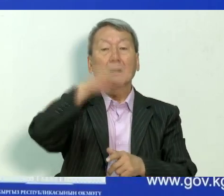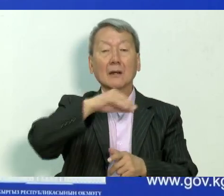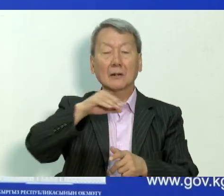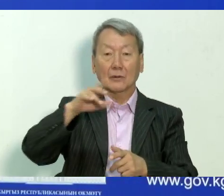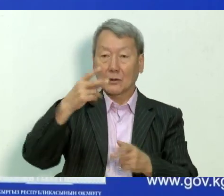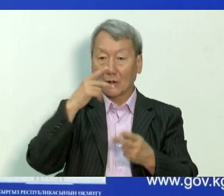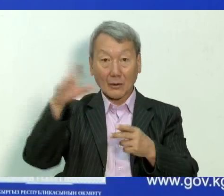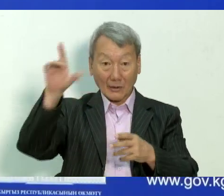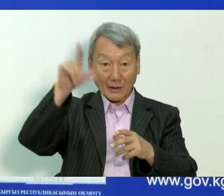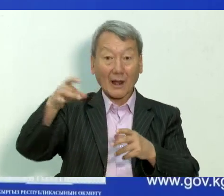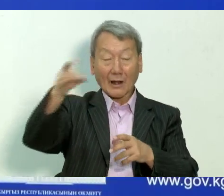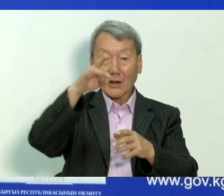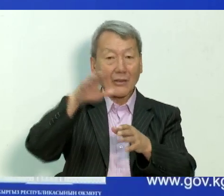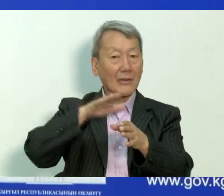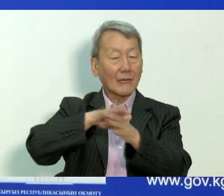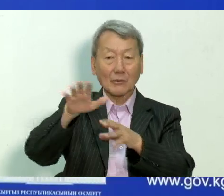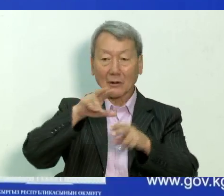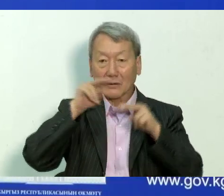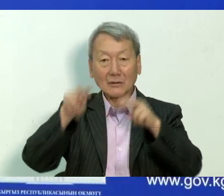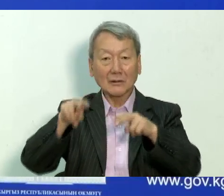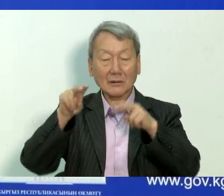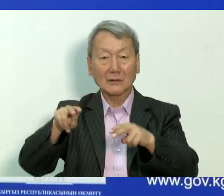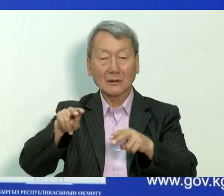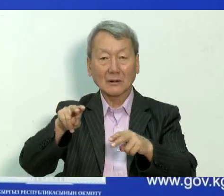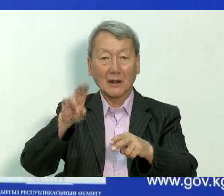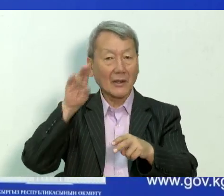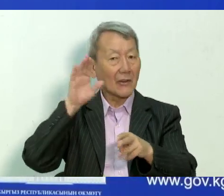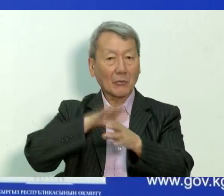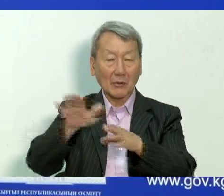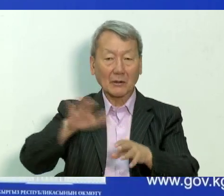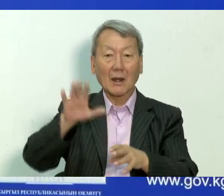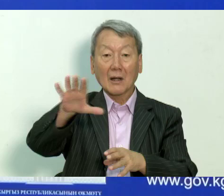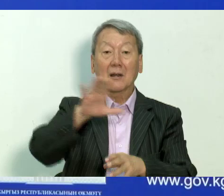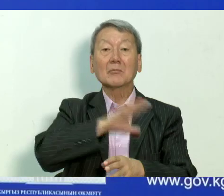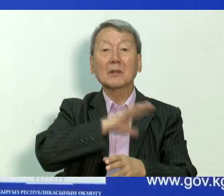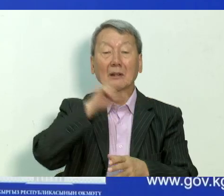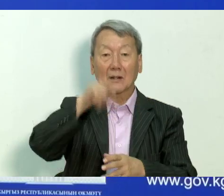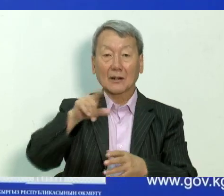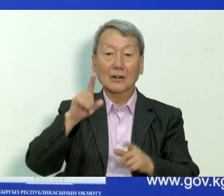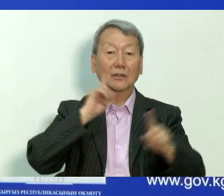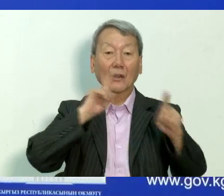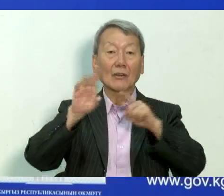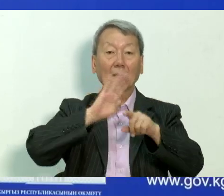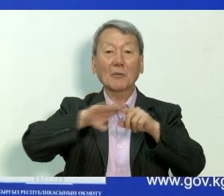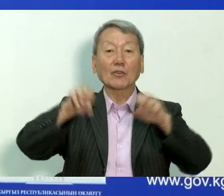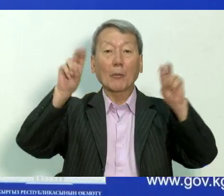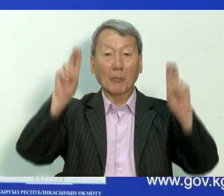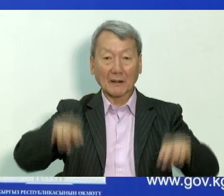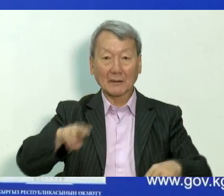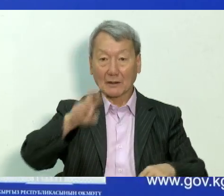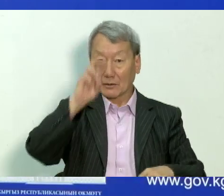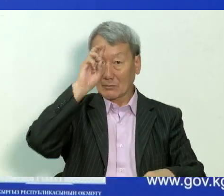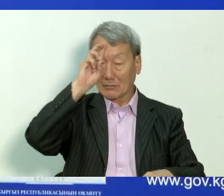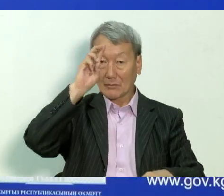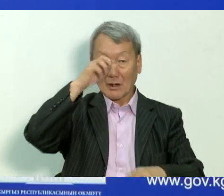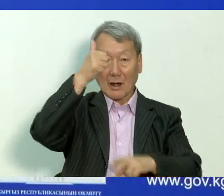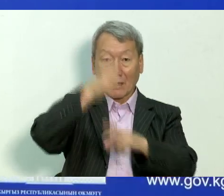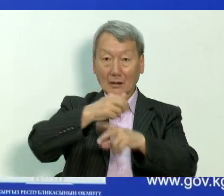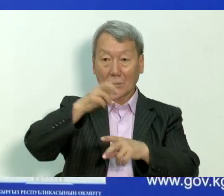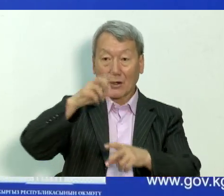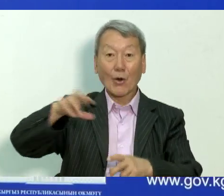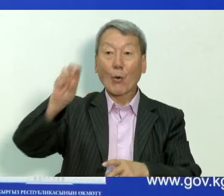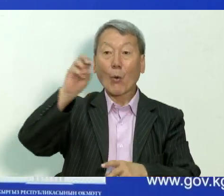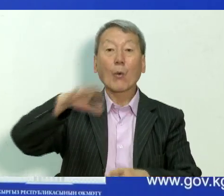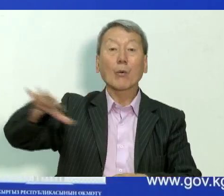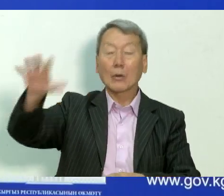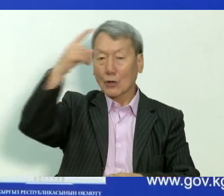полноценно не ведутся работы по контролю ситуации. Как было отмечено на заседании Совета безопасности, главы областей